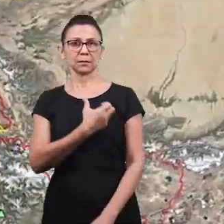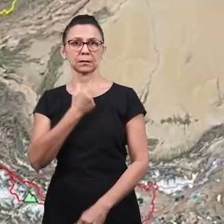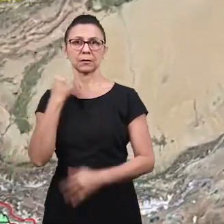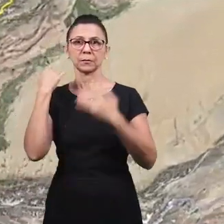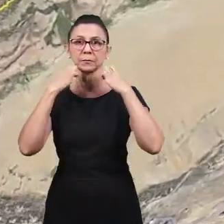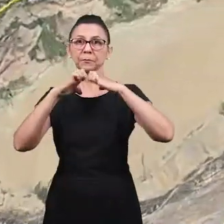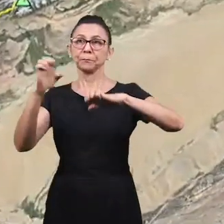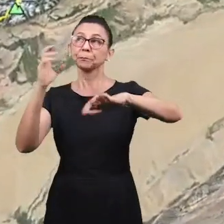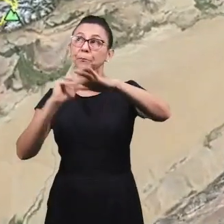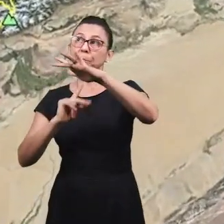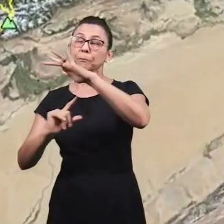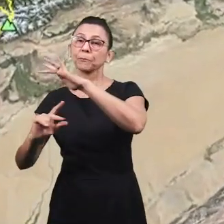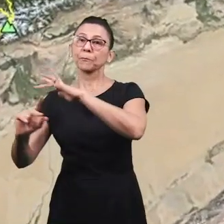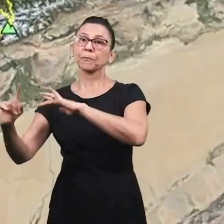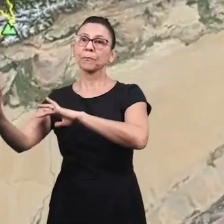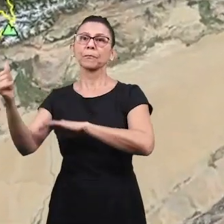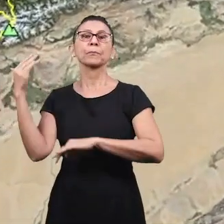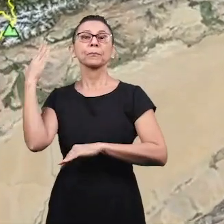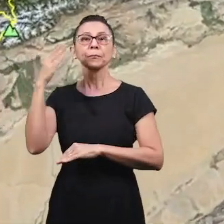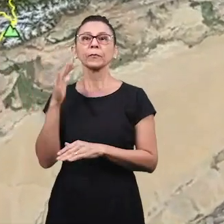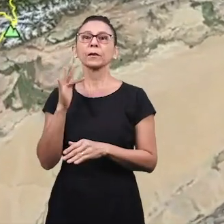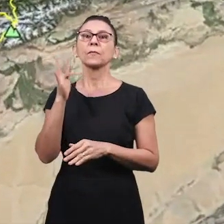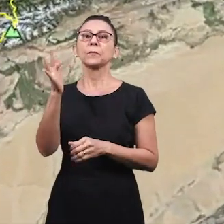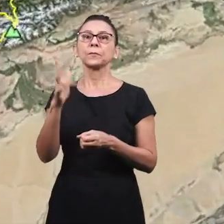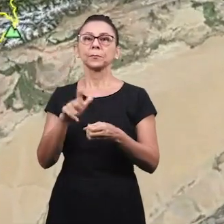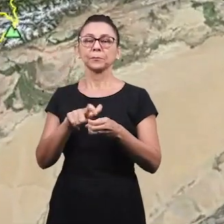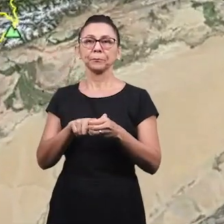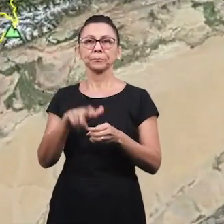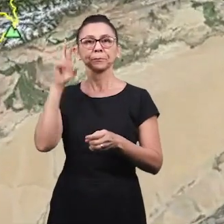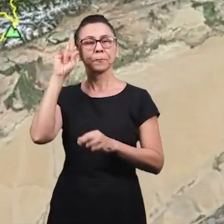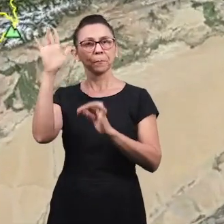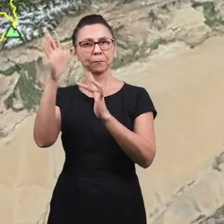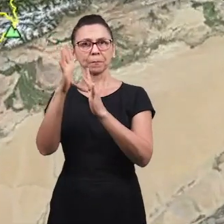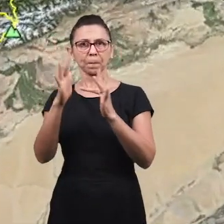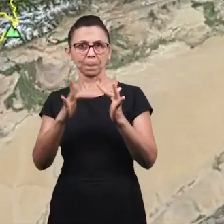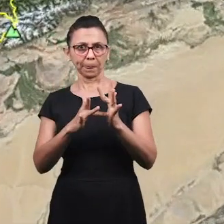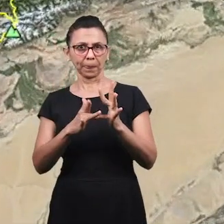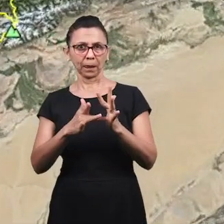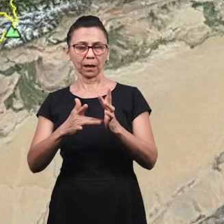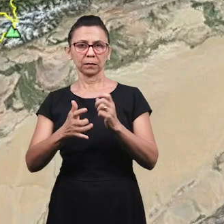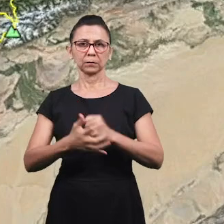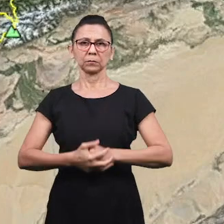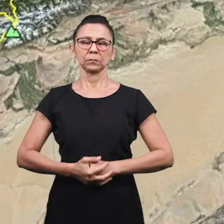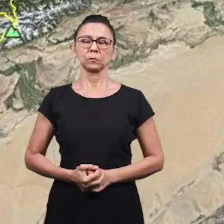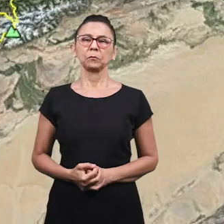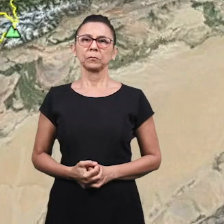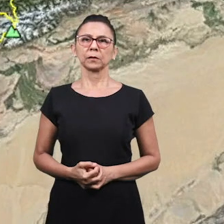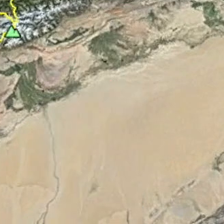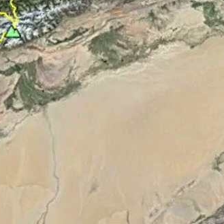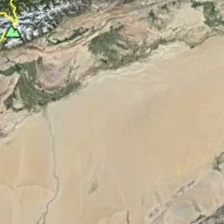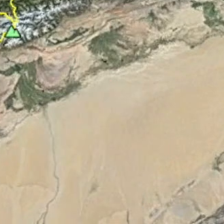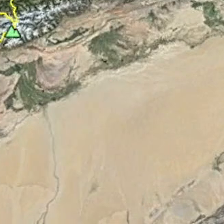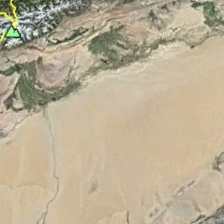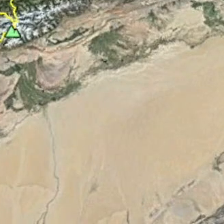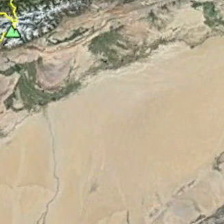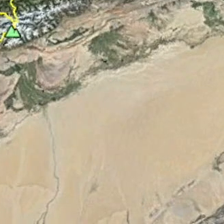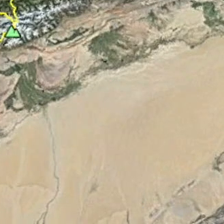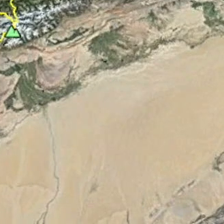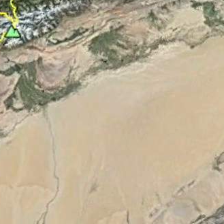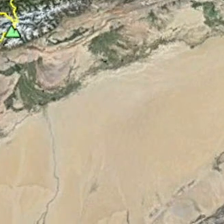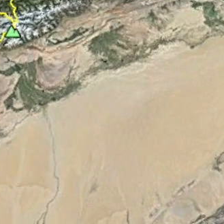par l'évangile éternel et par le message du retour imminent du Seigneur Jésus.